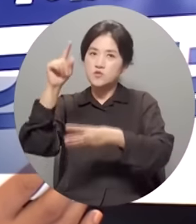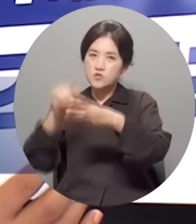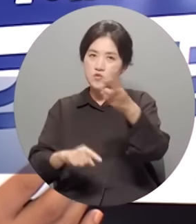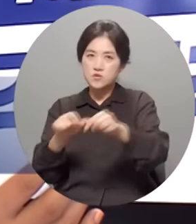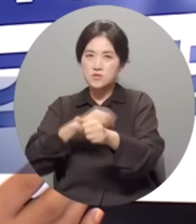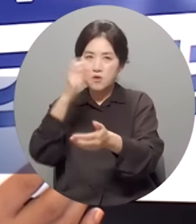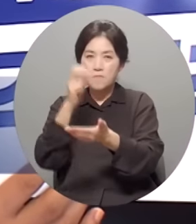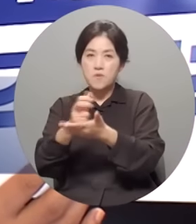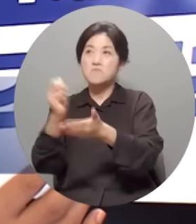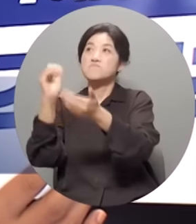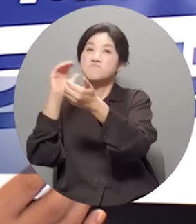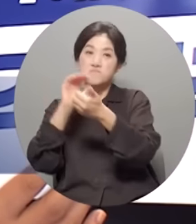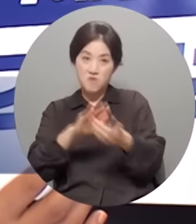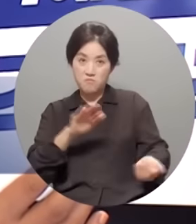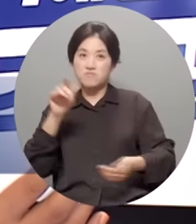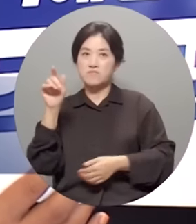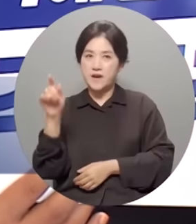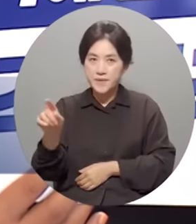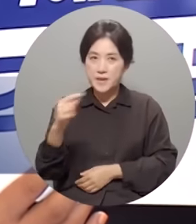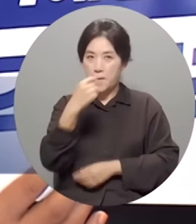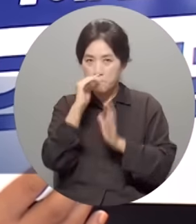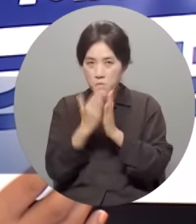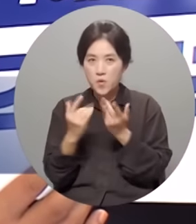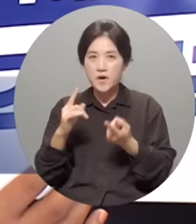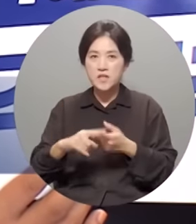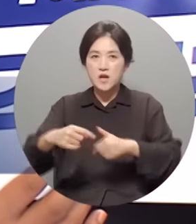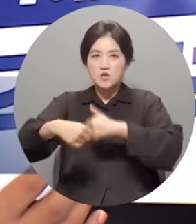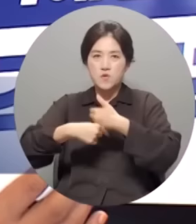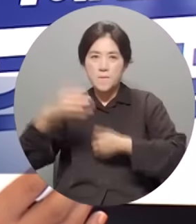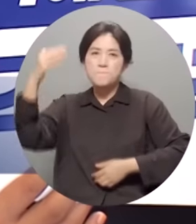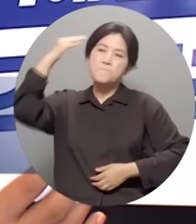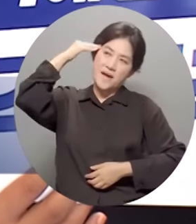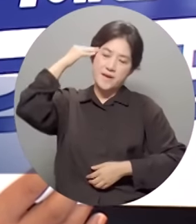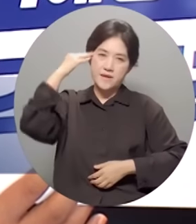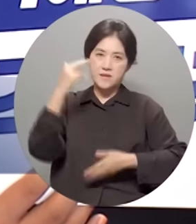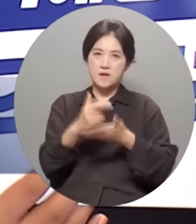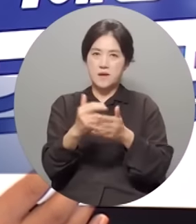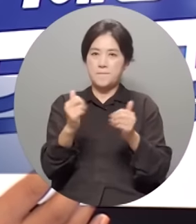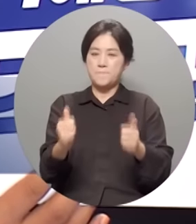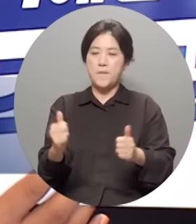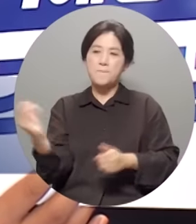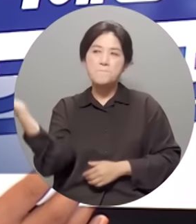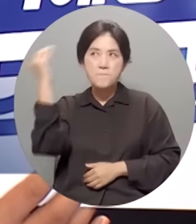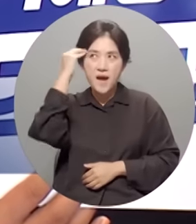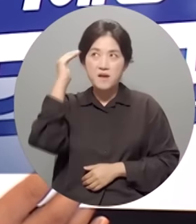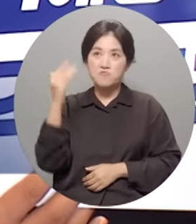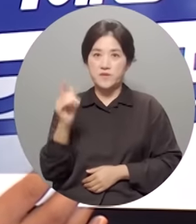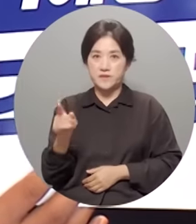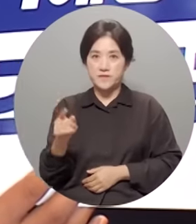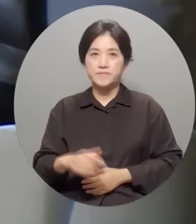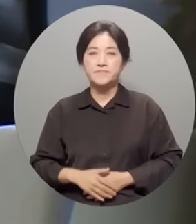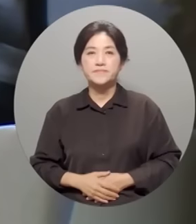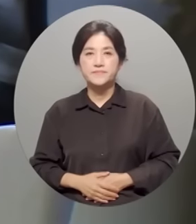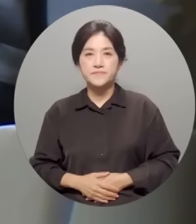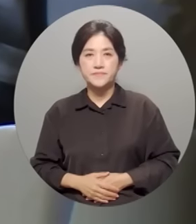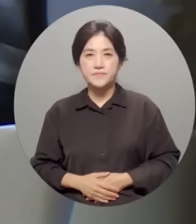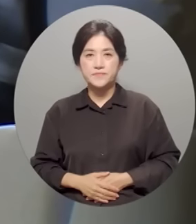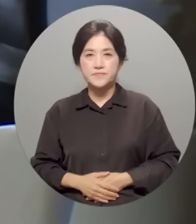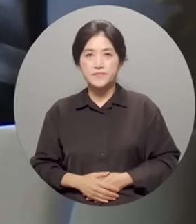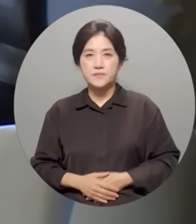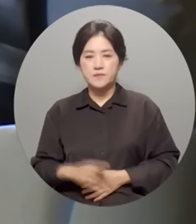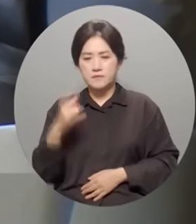특검법을 거부하면 자신에 대한 수사를 방해하는 사법 방해가 됩니다.